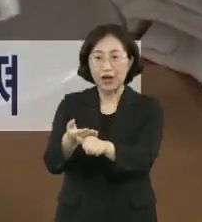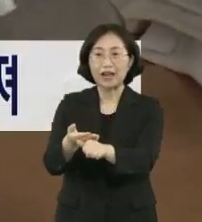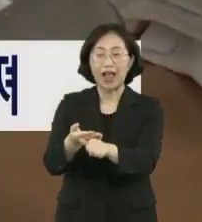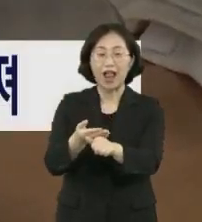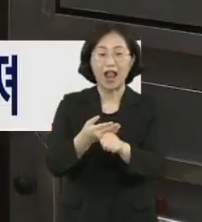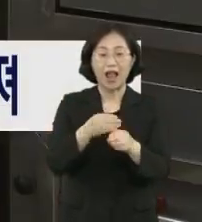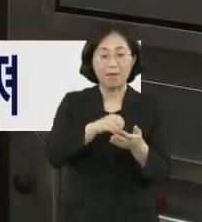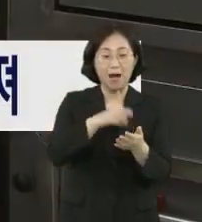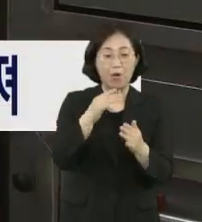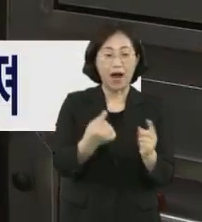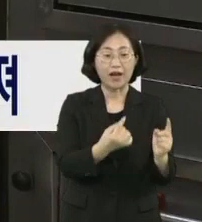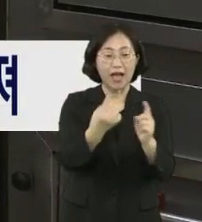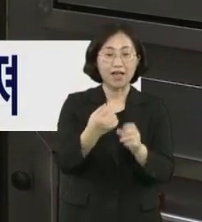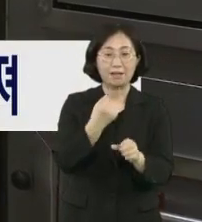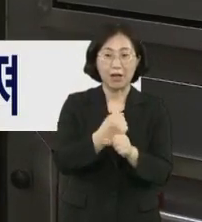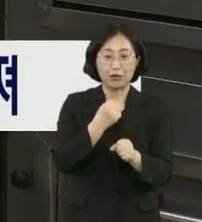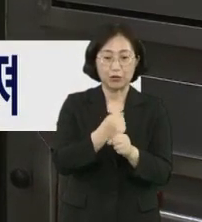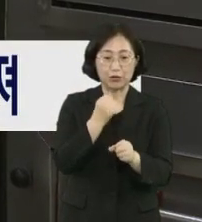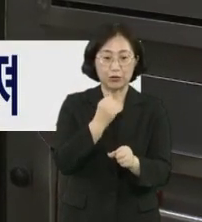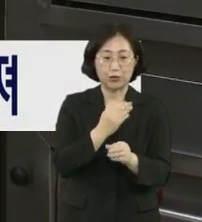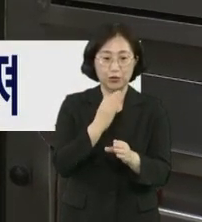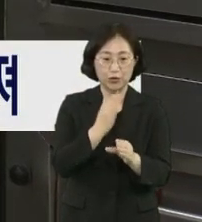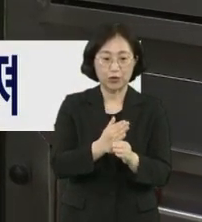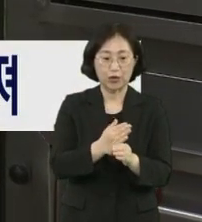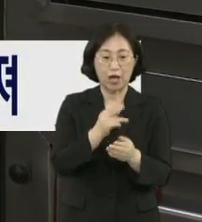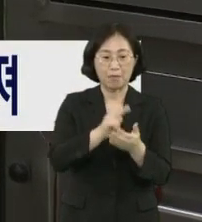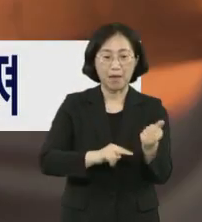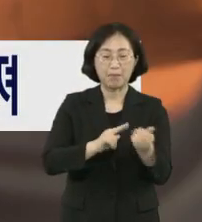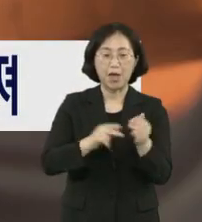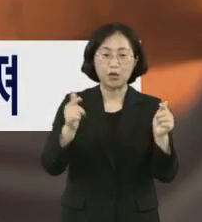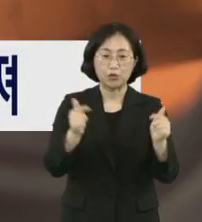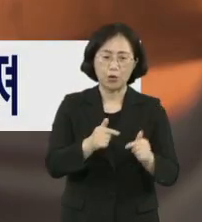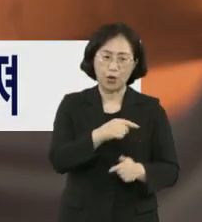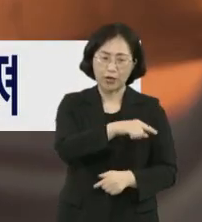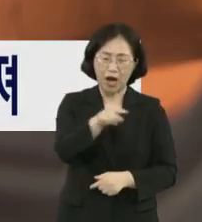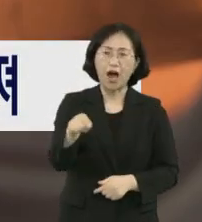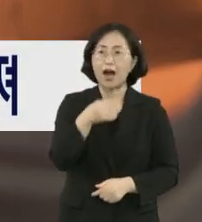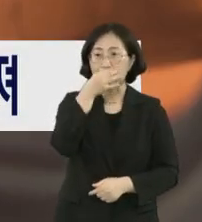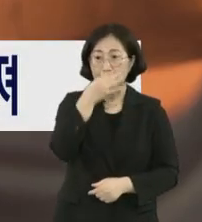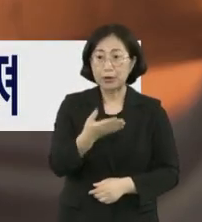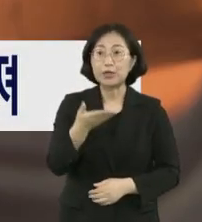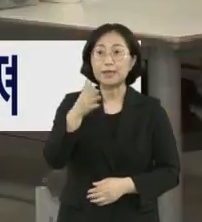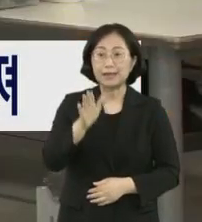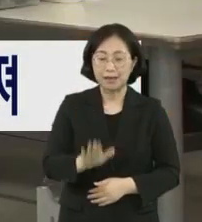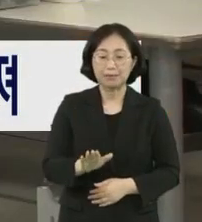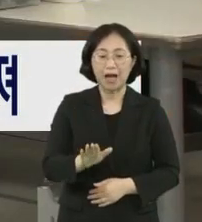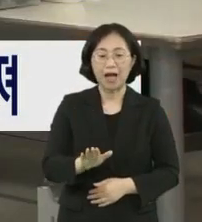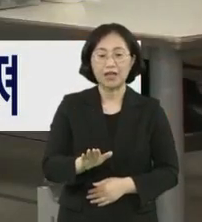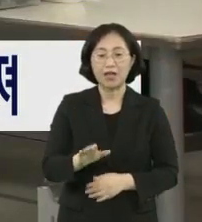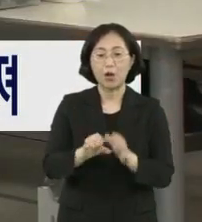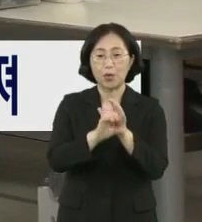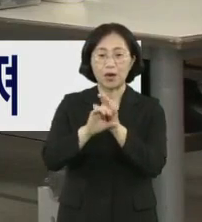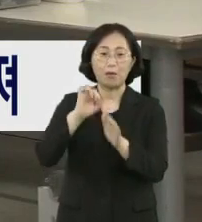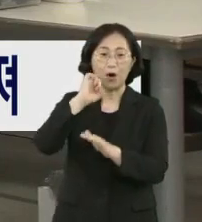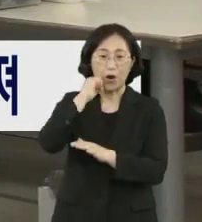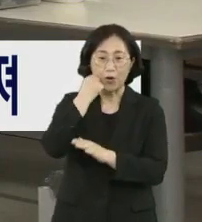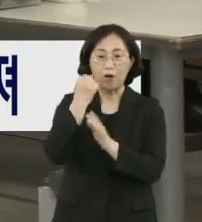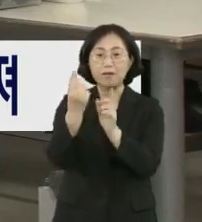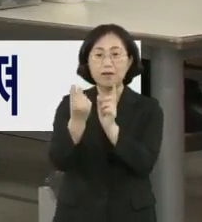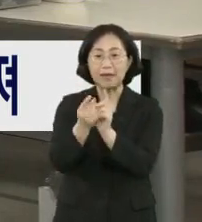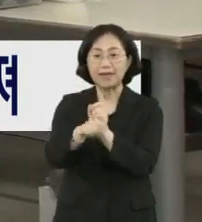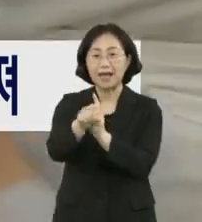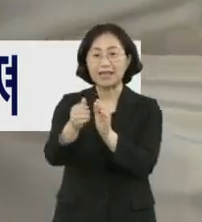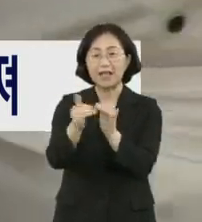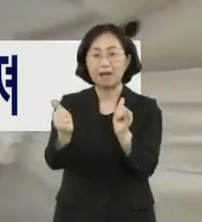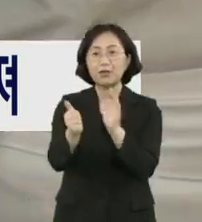있습니다. 매출 감소로 힘겨운 건 이들도 마찬가지지만 생업을 뒤로한 채 코로나19로 어려움을 겪는